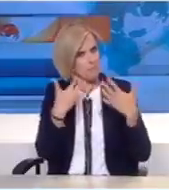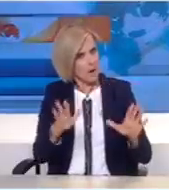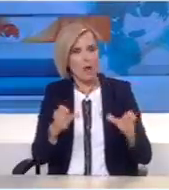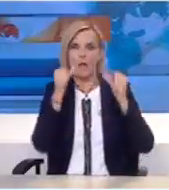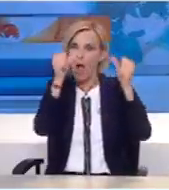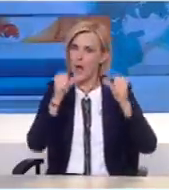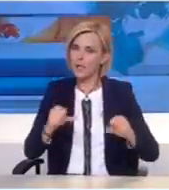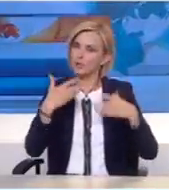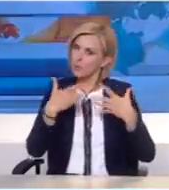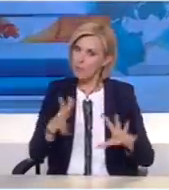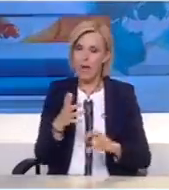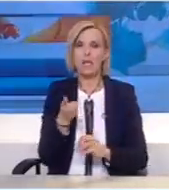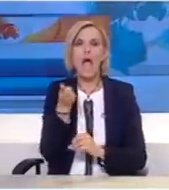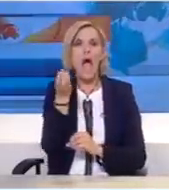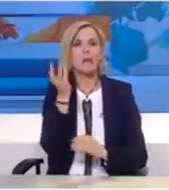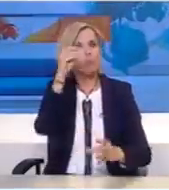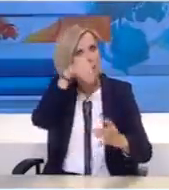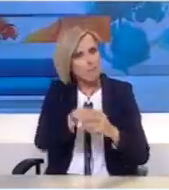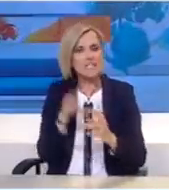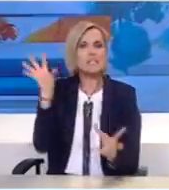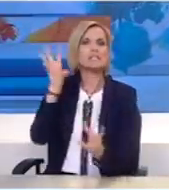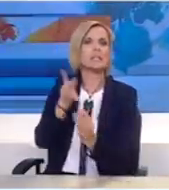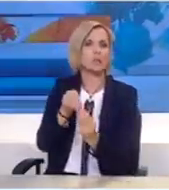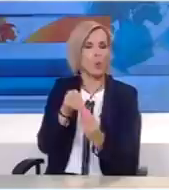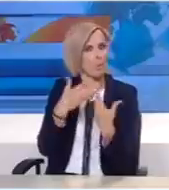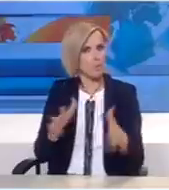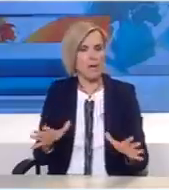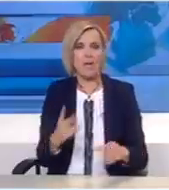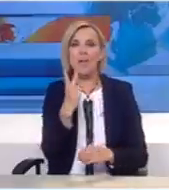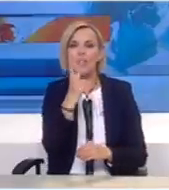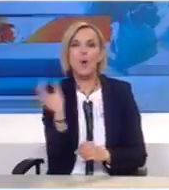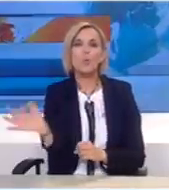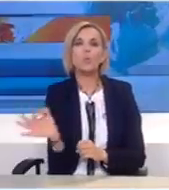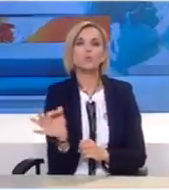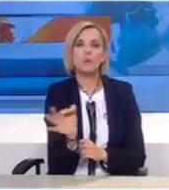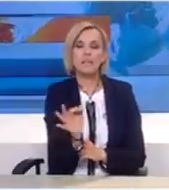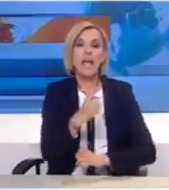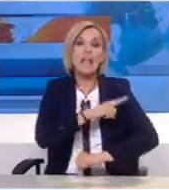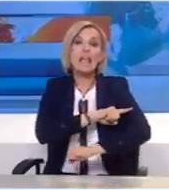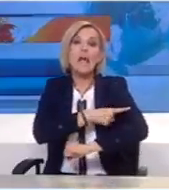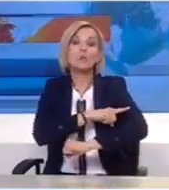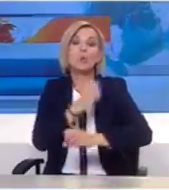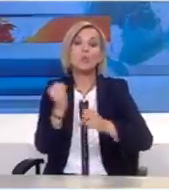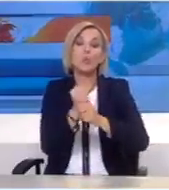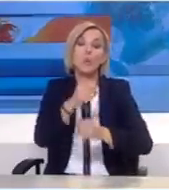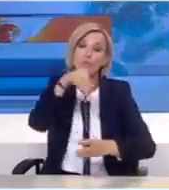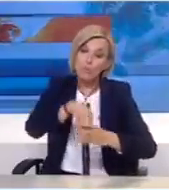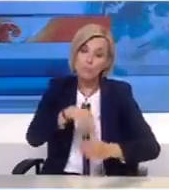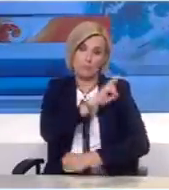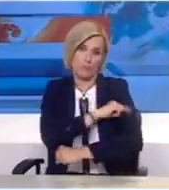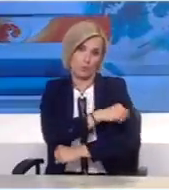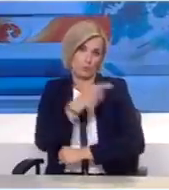ανακοινωθεί κιόλας στον αριθμό των κρουσμάτων των οποίων έχουμε αναφέρει, δύο κρούσματα γιατρών από το νοσοκομείο της